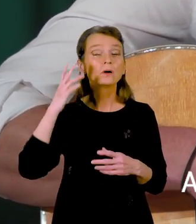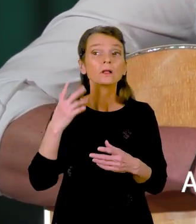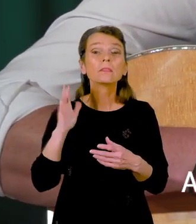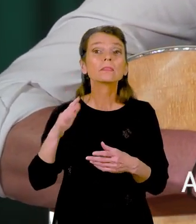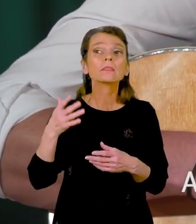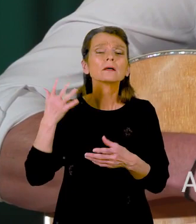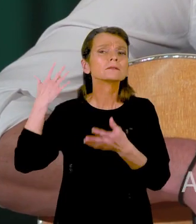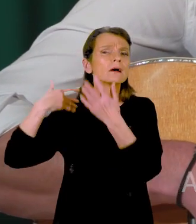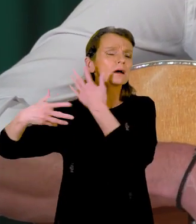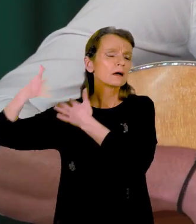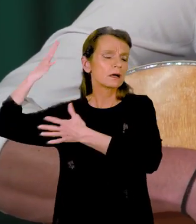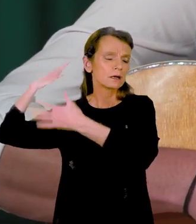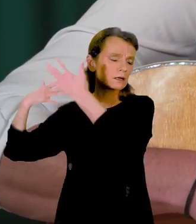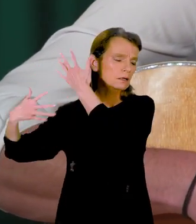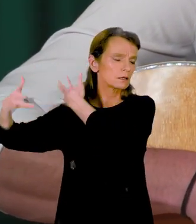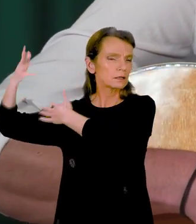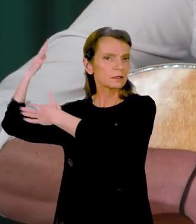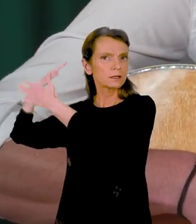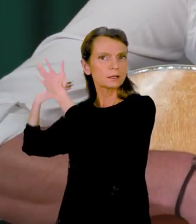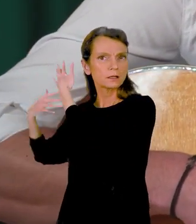spominu daleč nazaj,